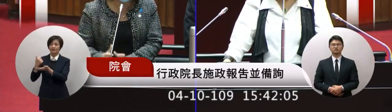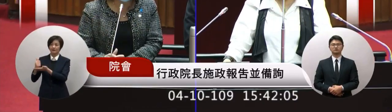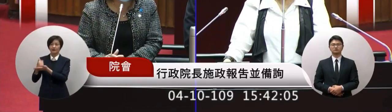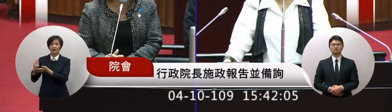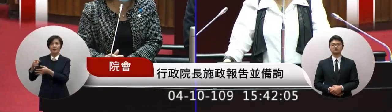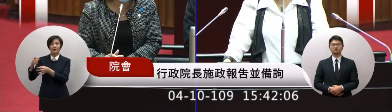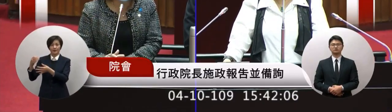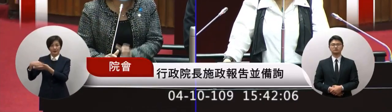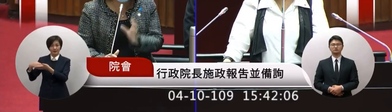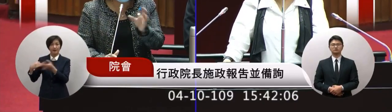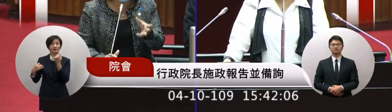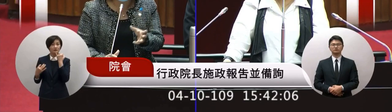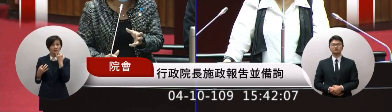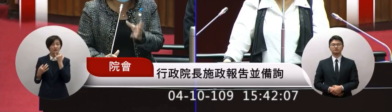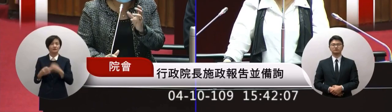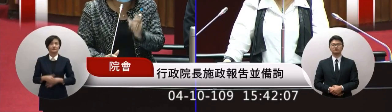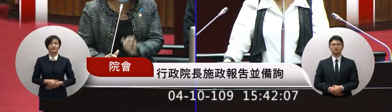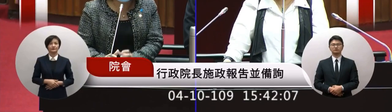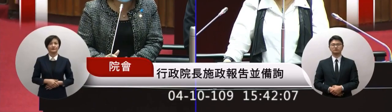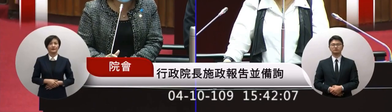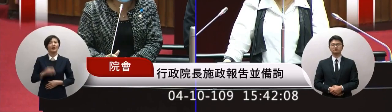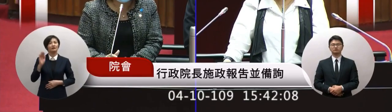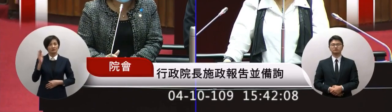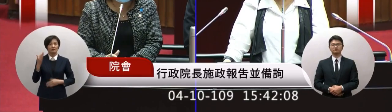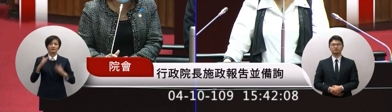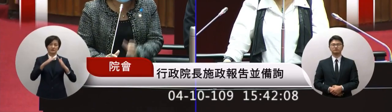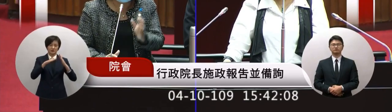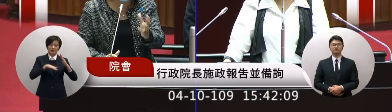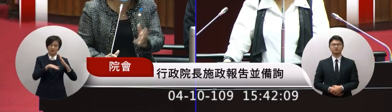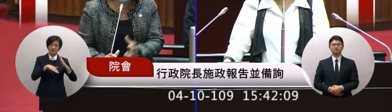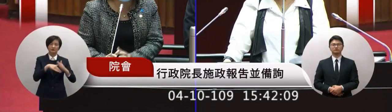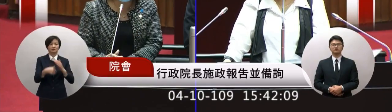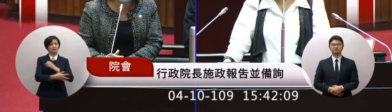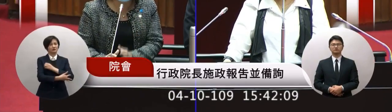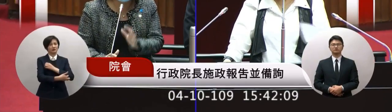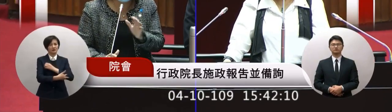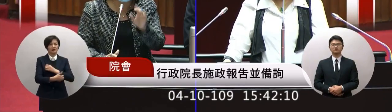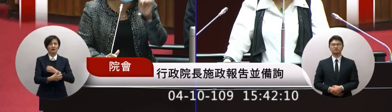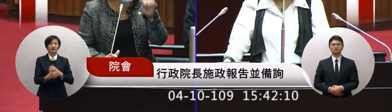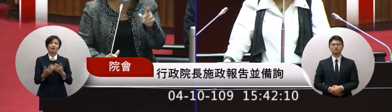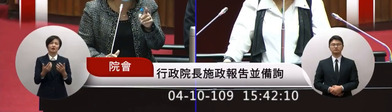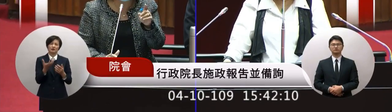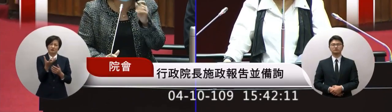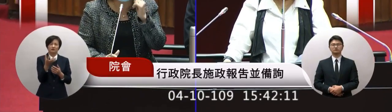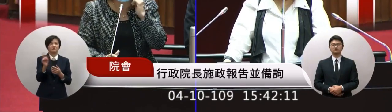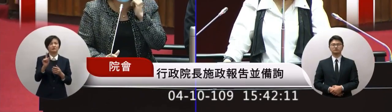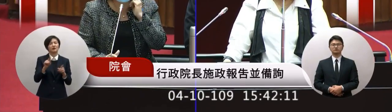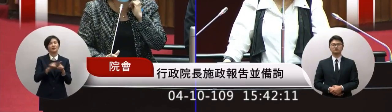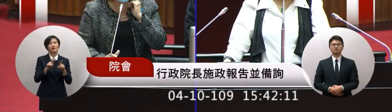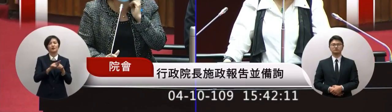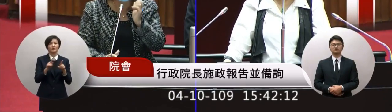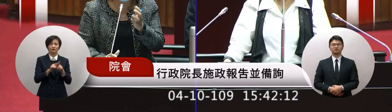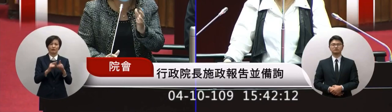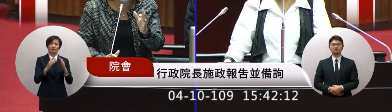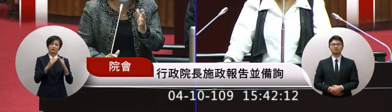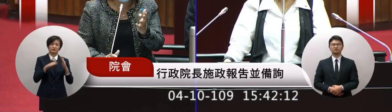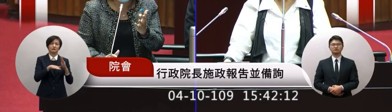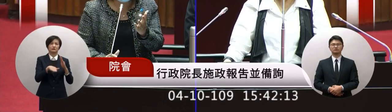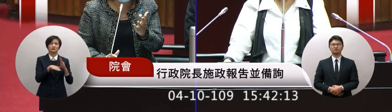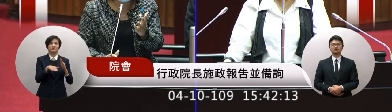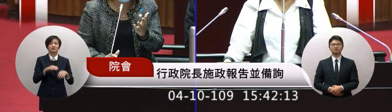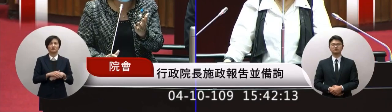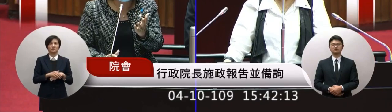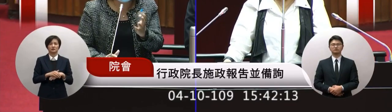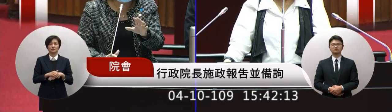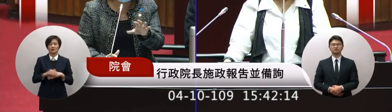的这个收入，但是我们家事劳工大部分都是一般的，而且请家事外劳很多都是这